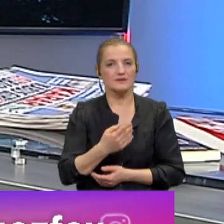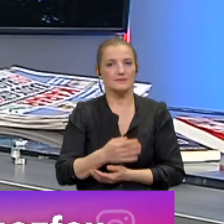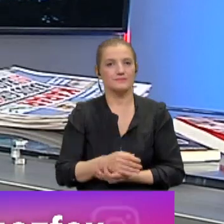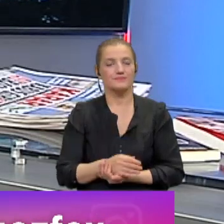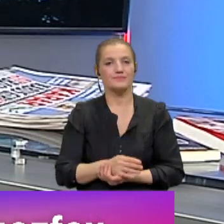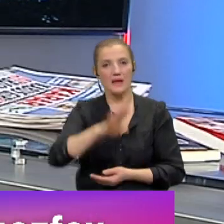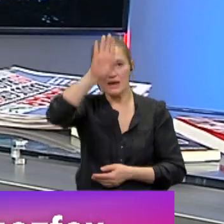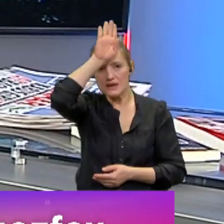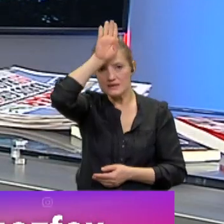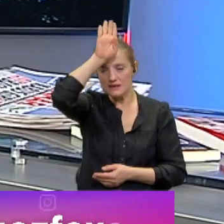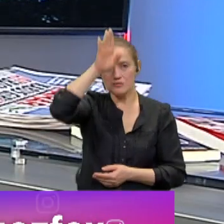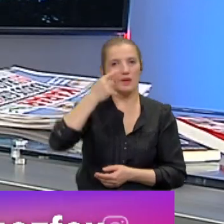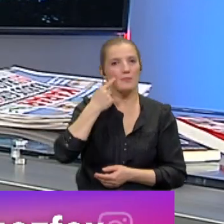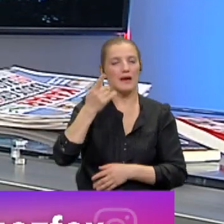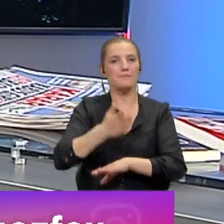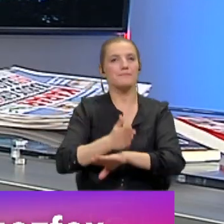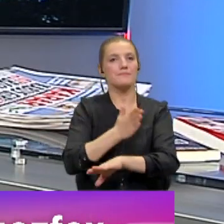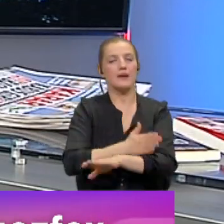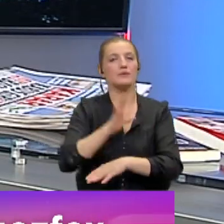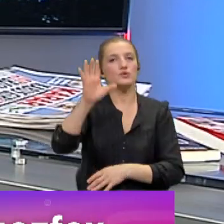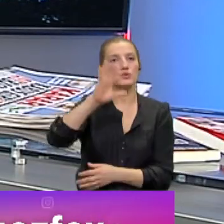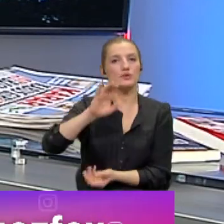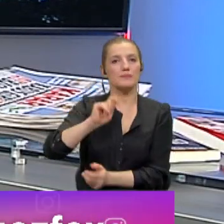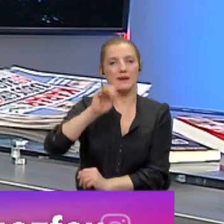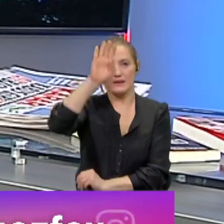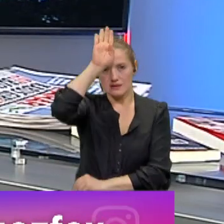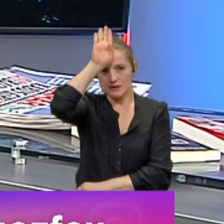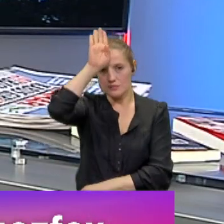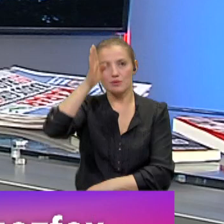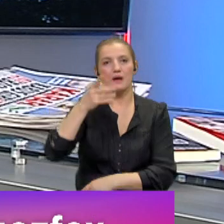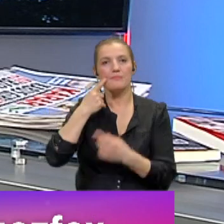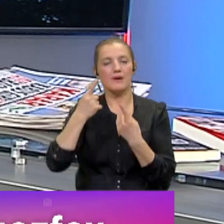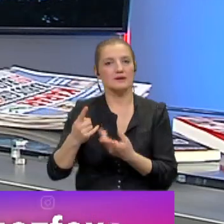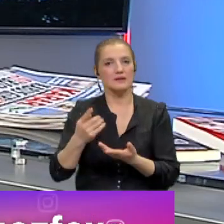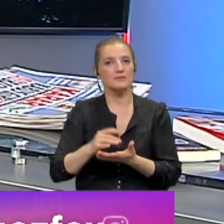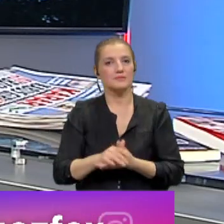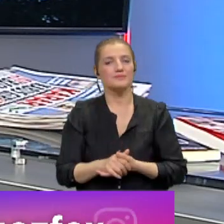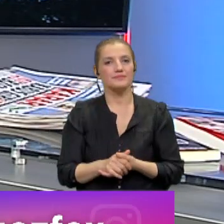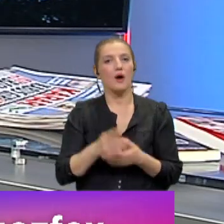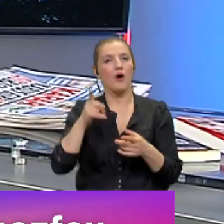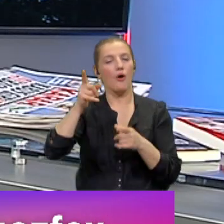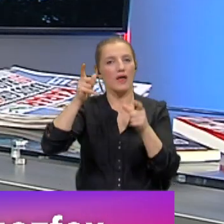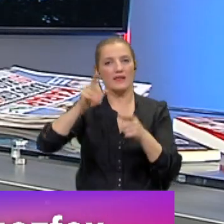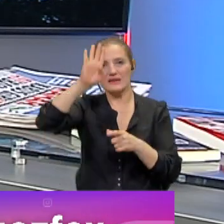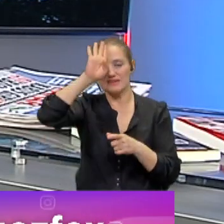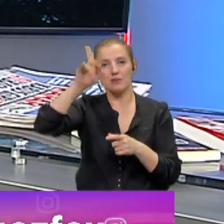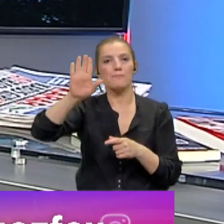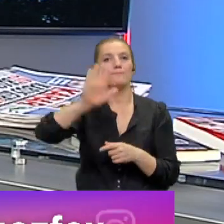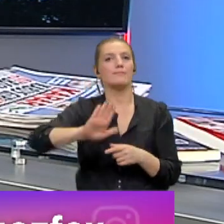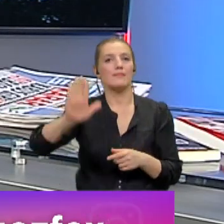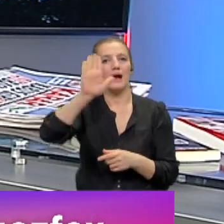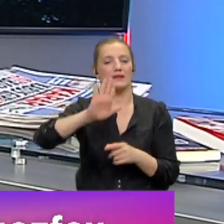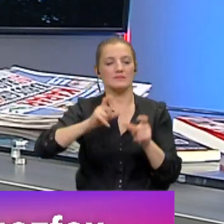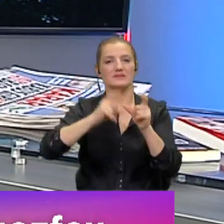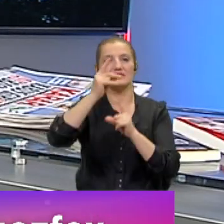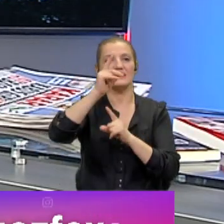zamanda bir İstanbul'a doğrayalım memleket turu yaparken İstanbul'a uğradığımızda orada Maltepe'de